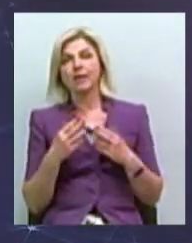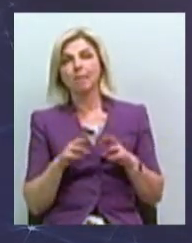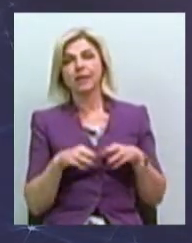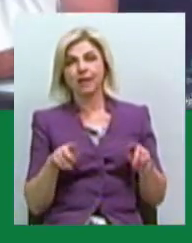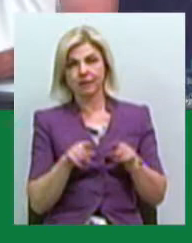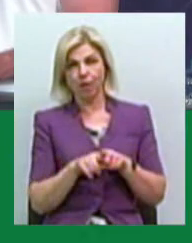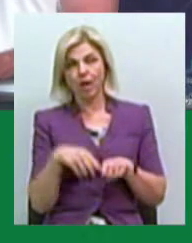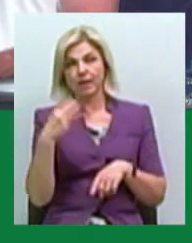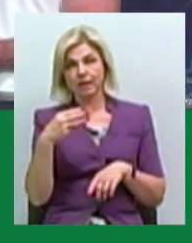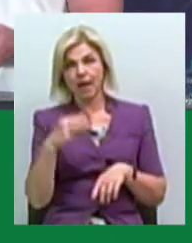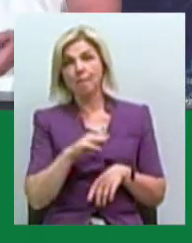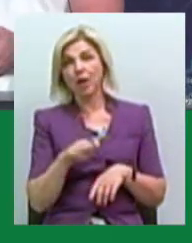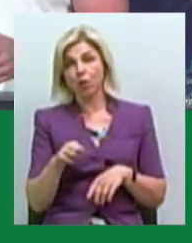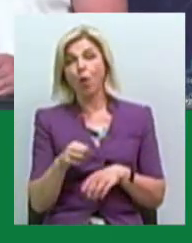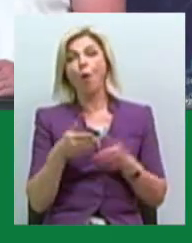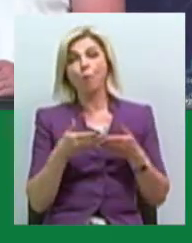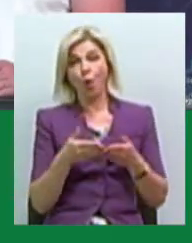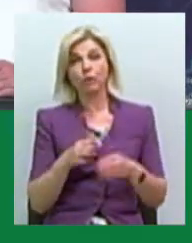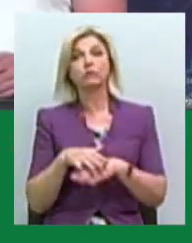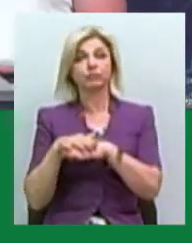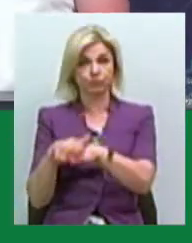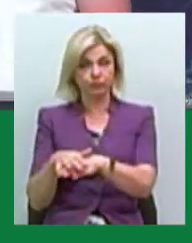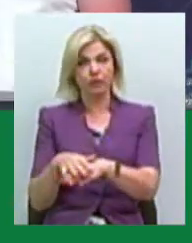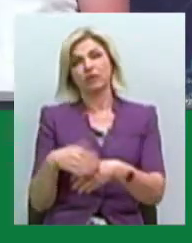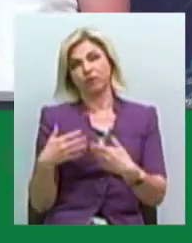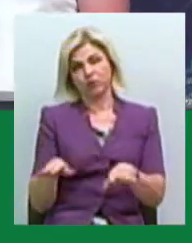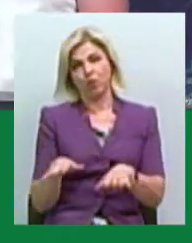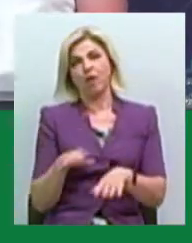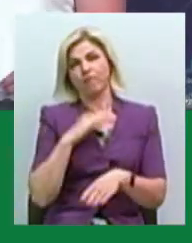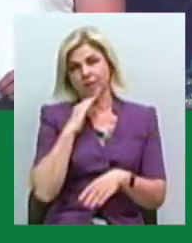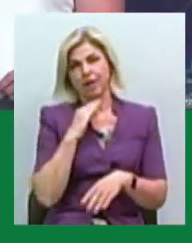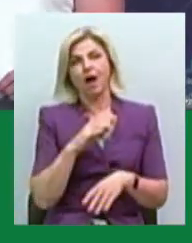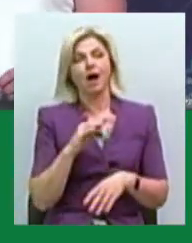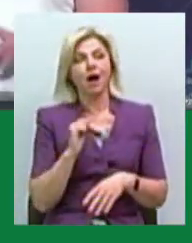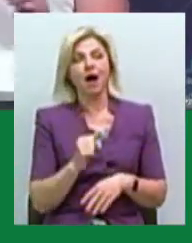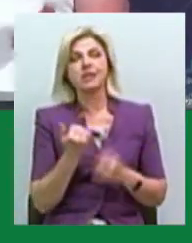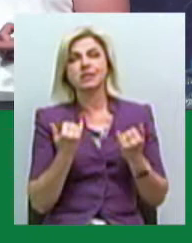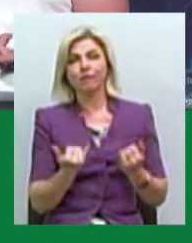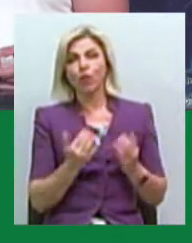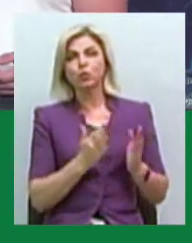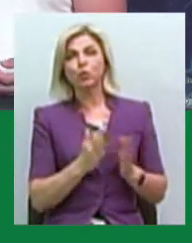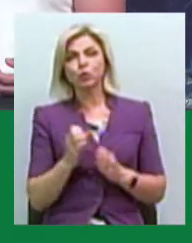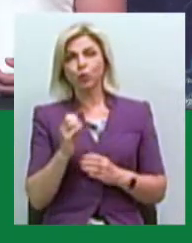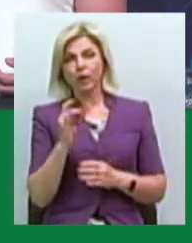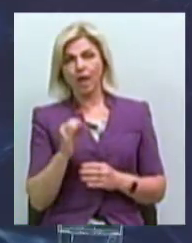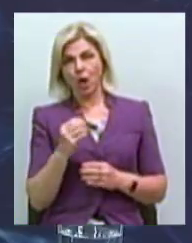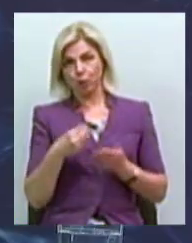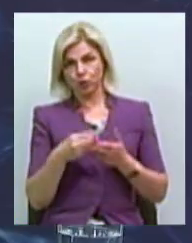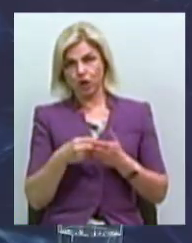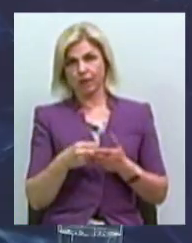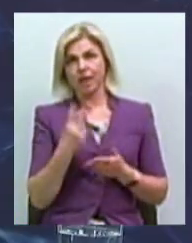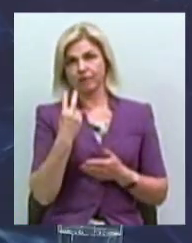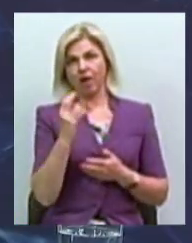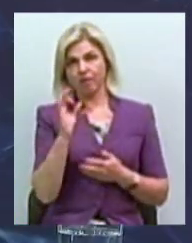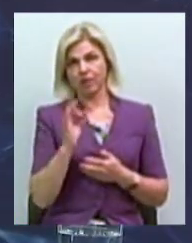30 мільйонів порт віддав, покладіть його я на дорогу. Ну, так неможливо, так не буває. У нас сьогодні в структурі всього бюджету міського, наприклад, 2%